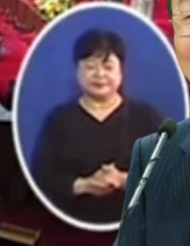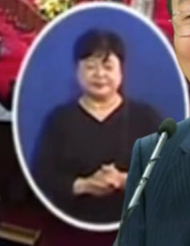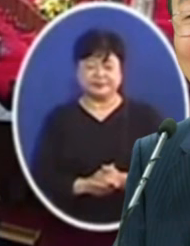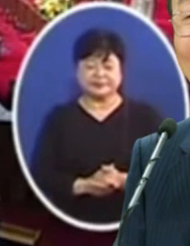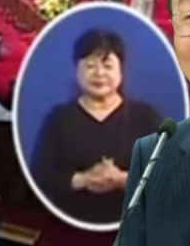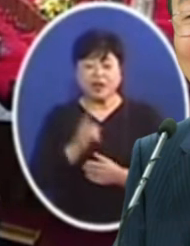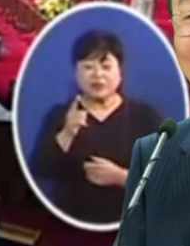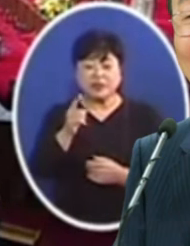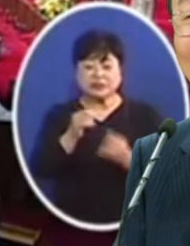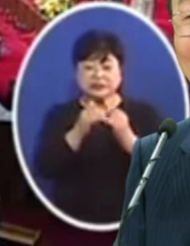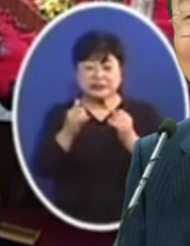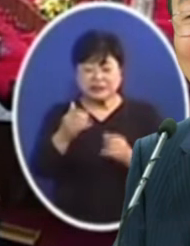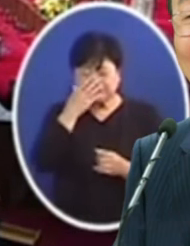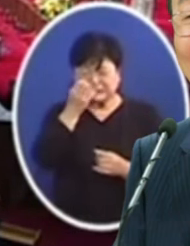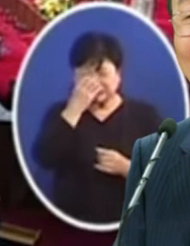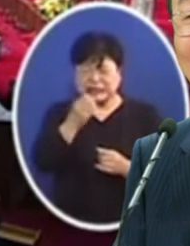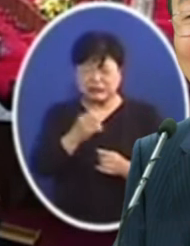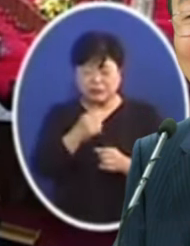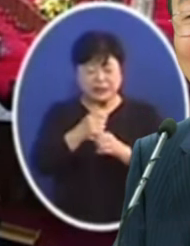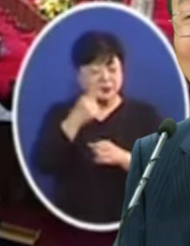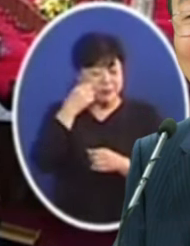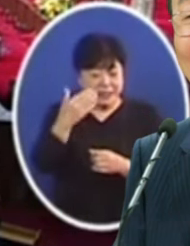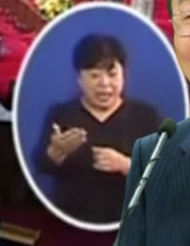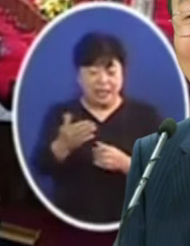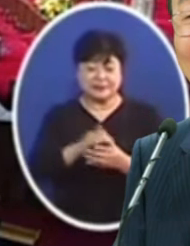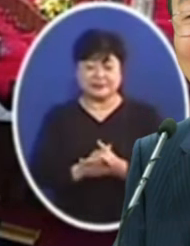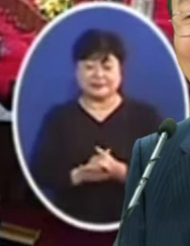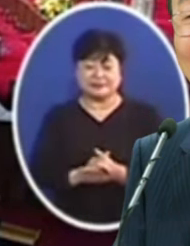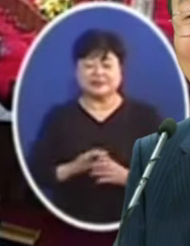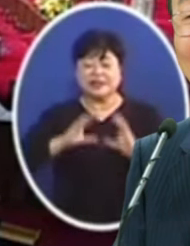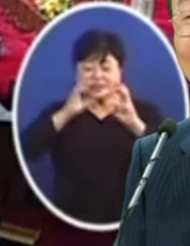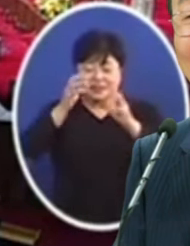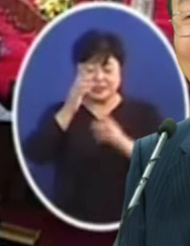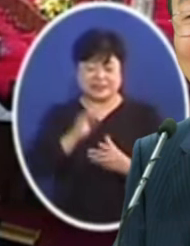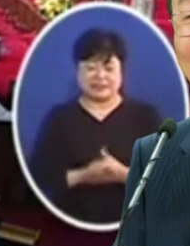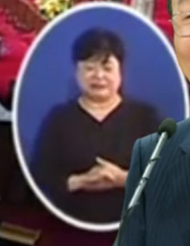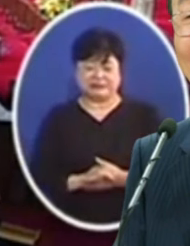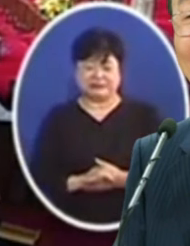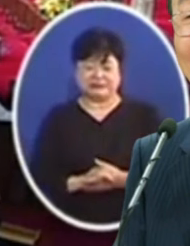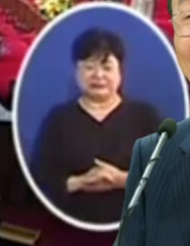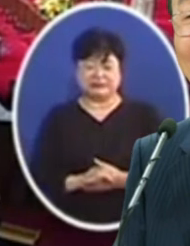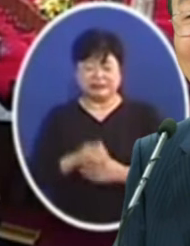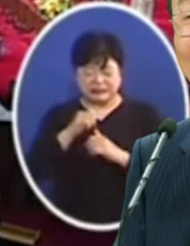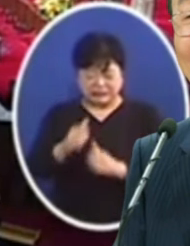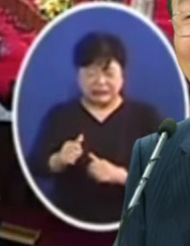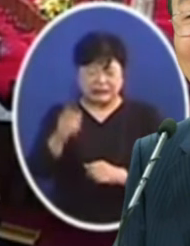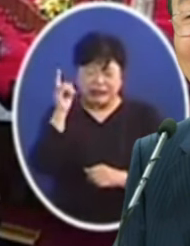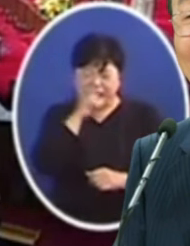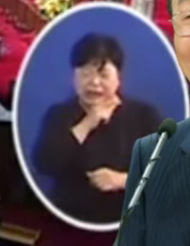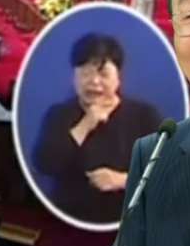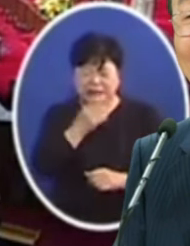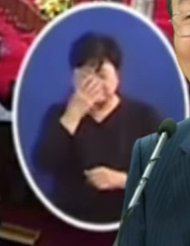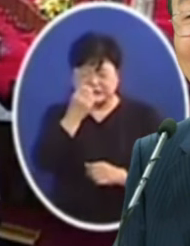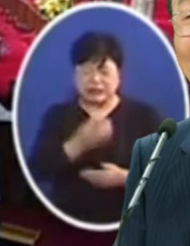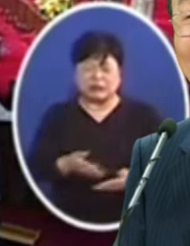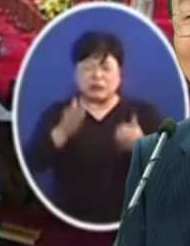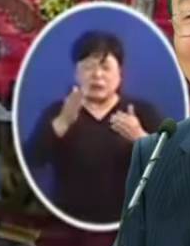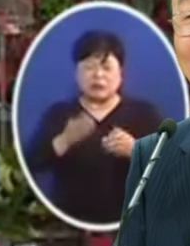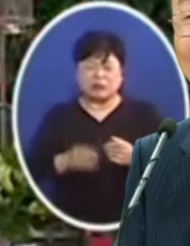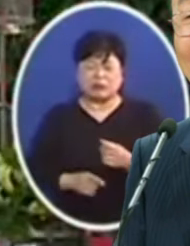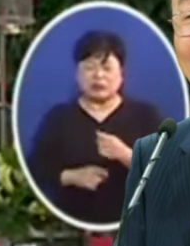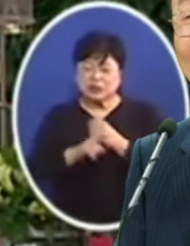어떠한 것이 인간을 쓰레기통으로 만듭니까? 세상 문화와 풍속을 따르는 악한 쓰레기통이 되는